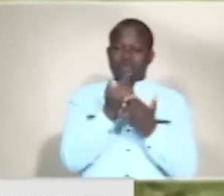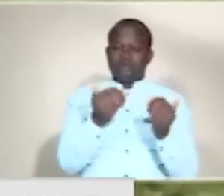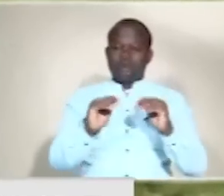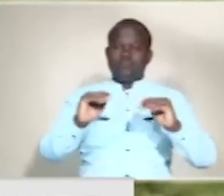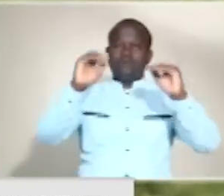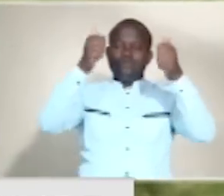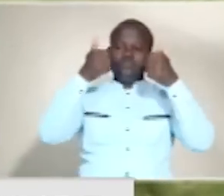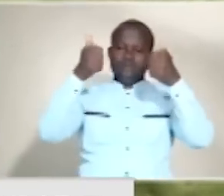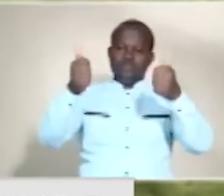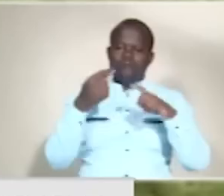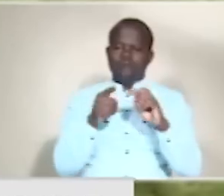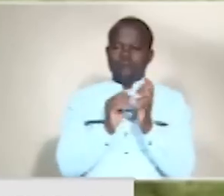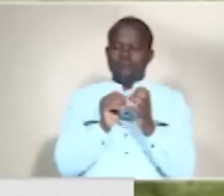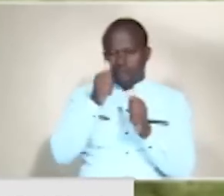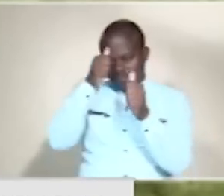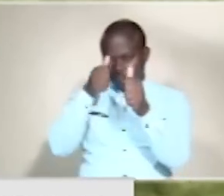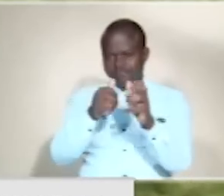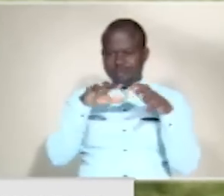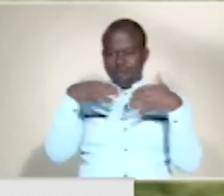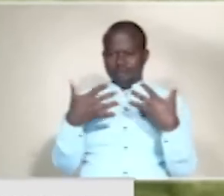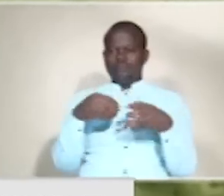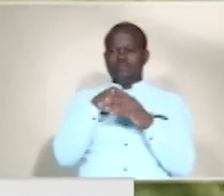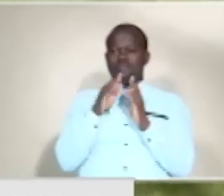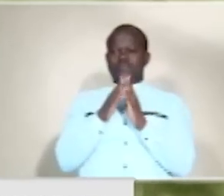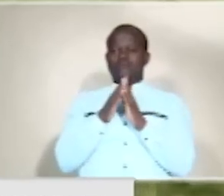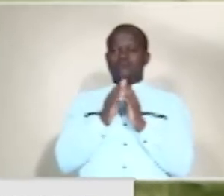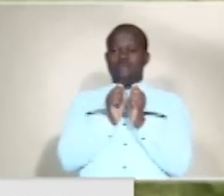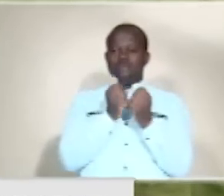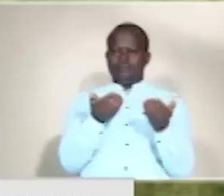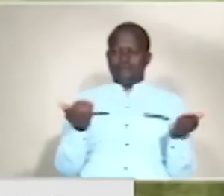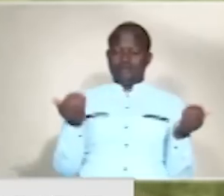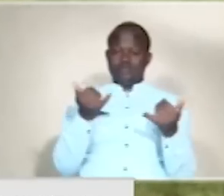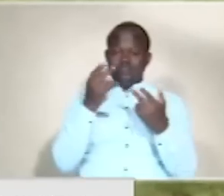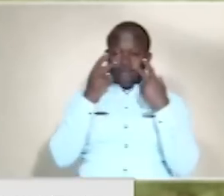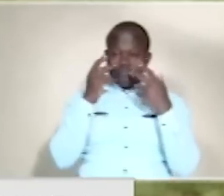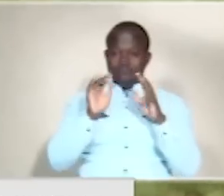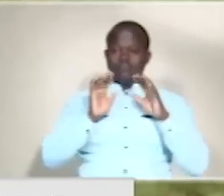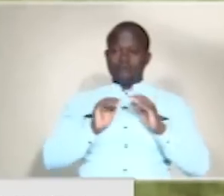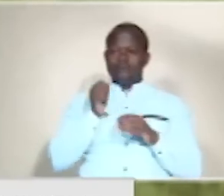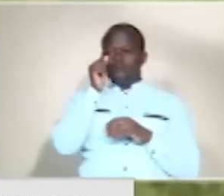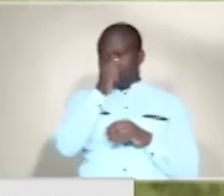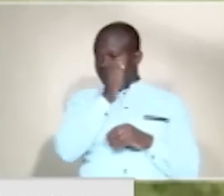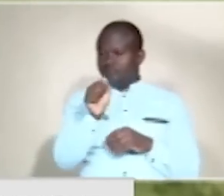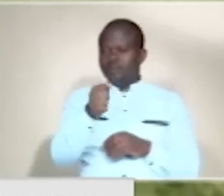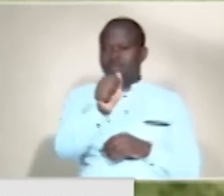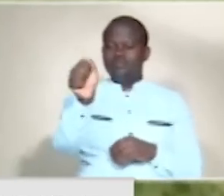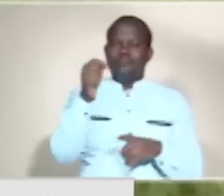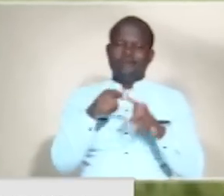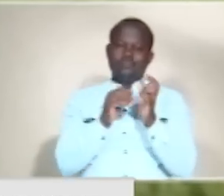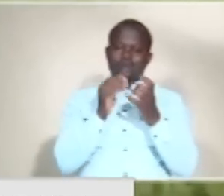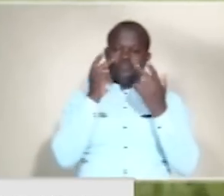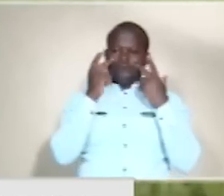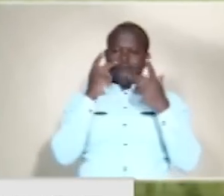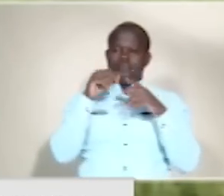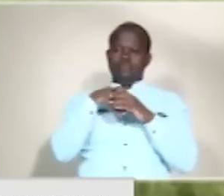neza kandi nkurikije uko mubibona mu midugudu n'abana ubona ko bibarinda kuzerera kandi ugasanga no